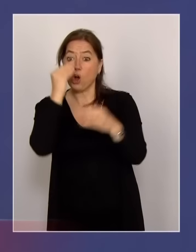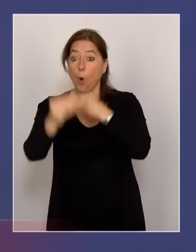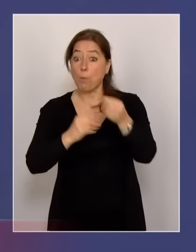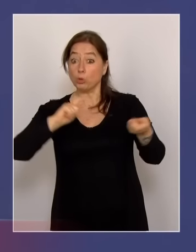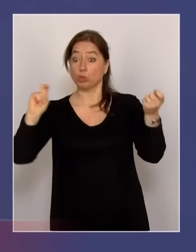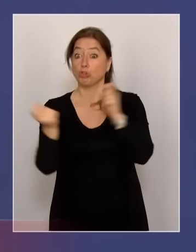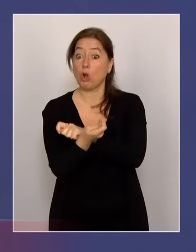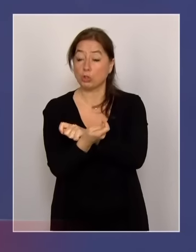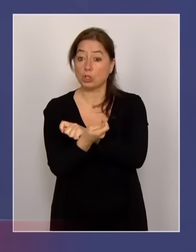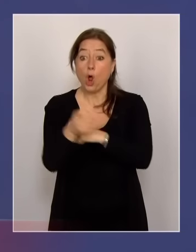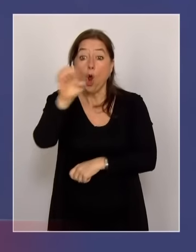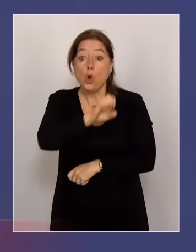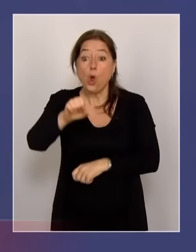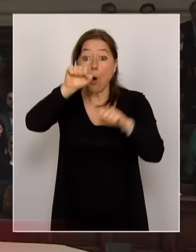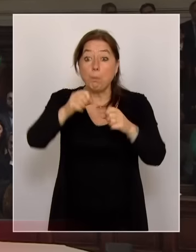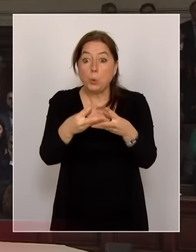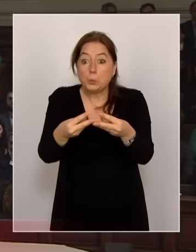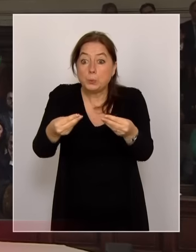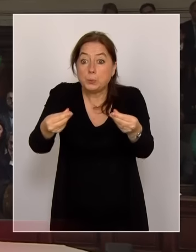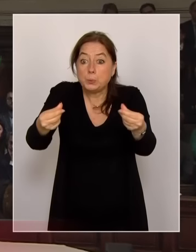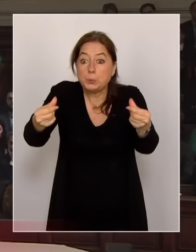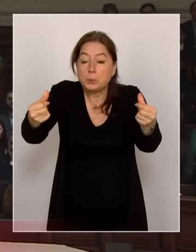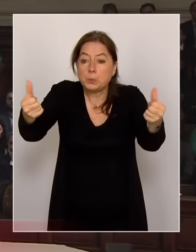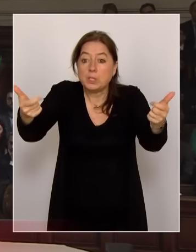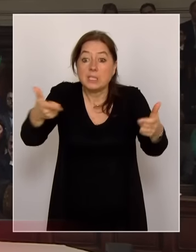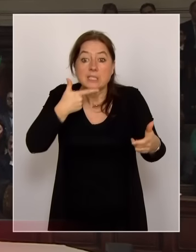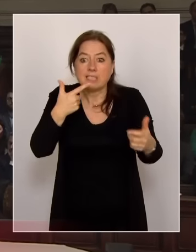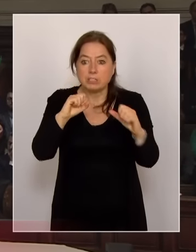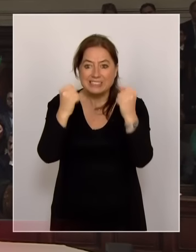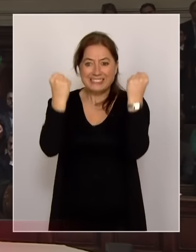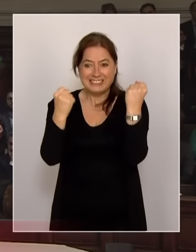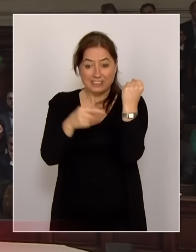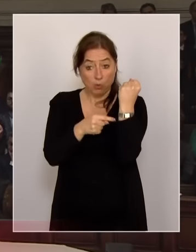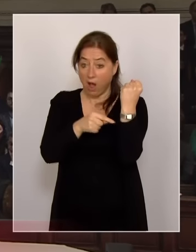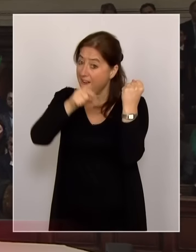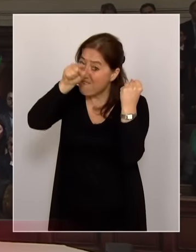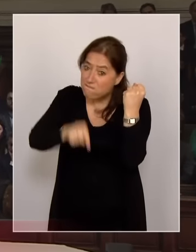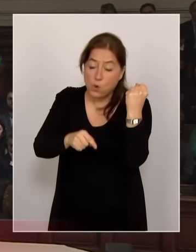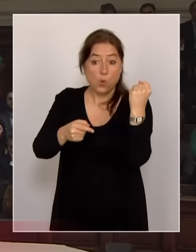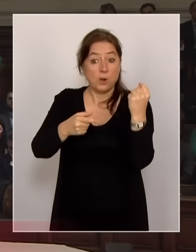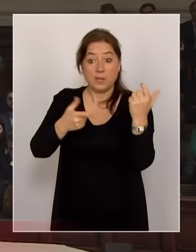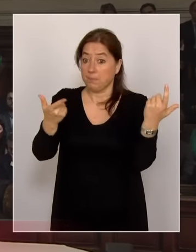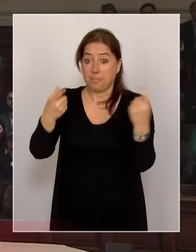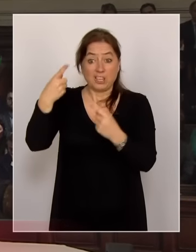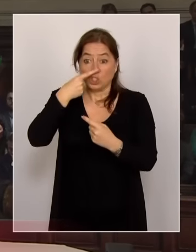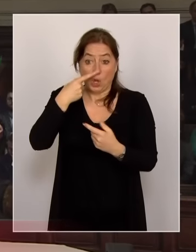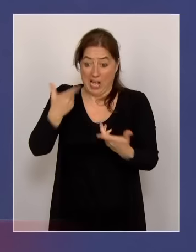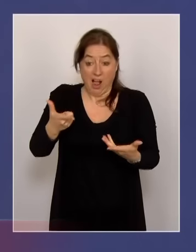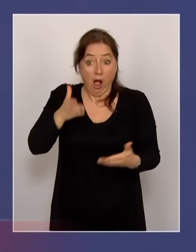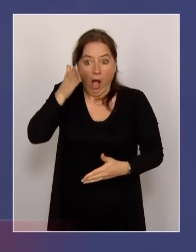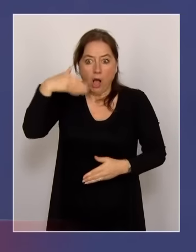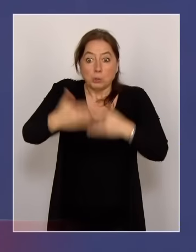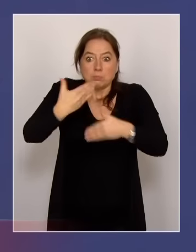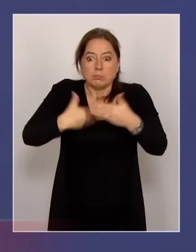L'Europe peut mourir ? » C'est que nous devons répondre à ces trois défis du temps, à cette accélération de l'histoire, à sa dramatisation.